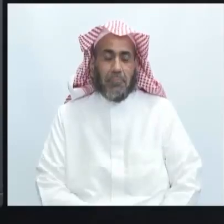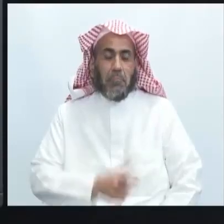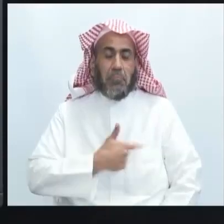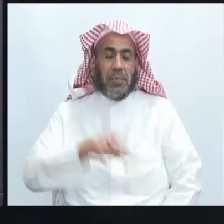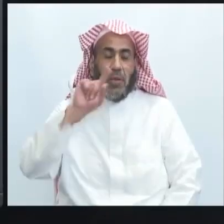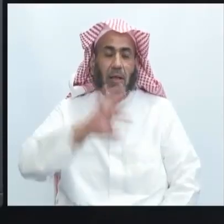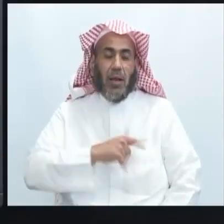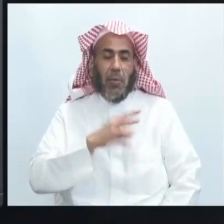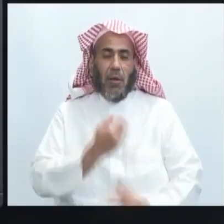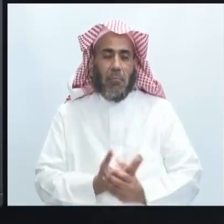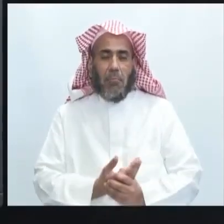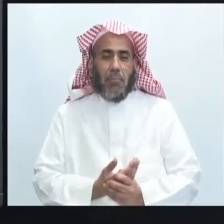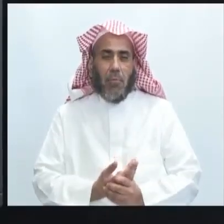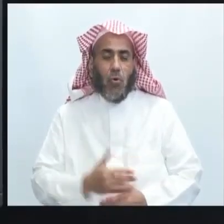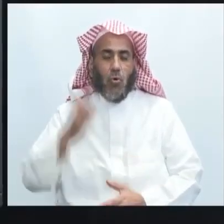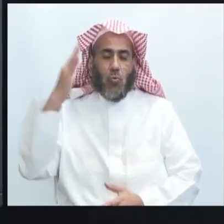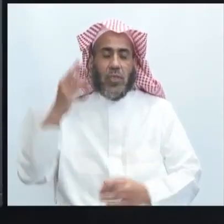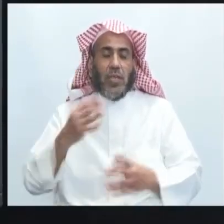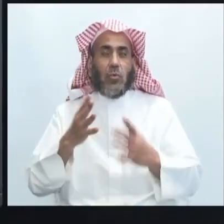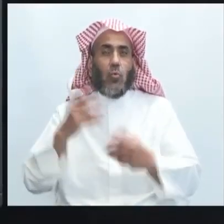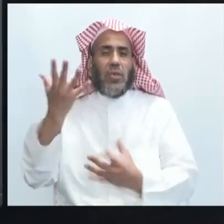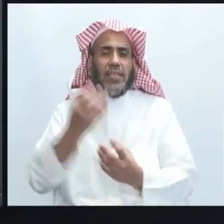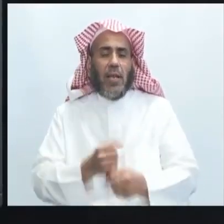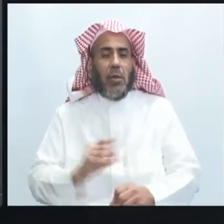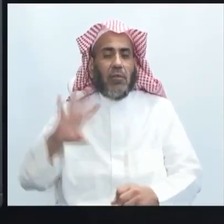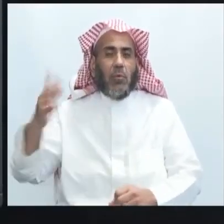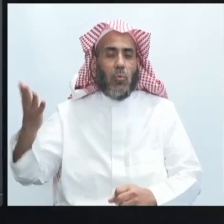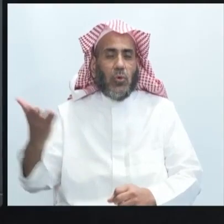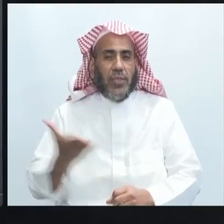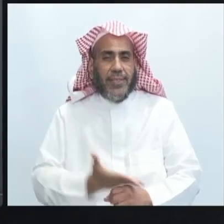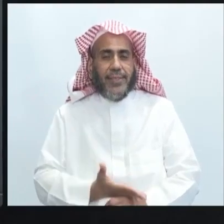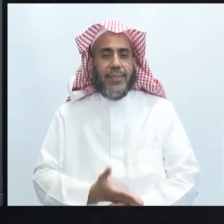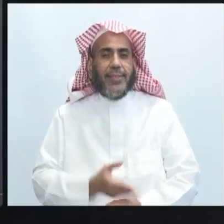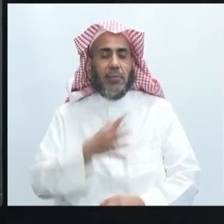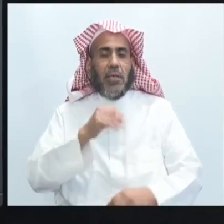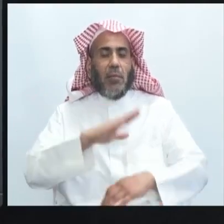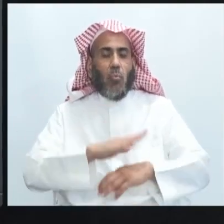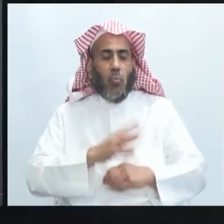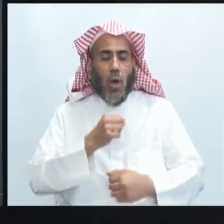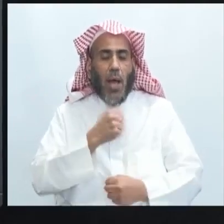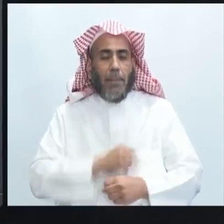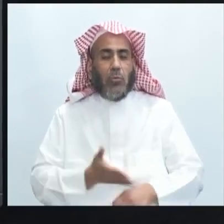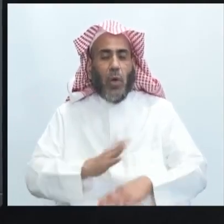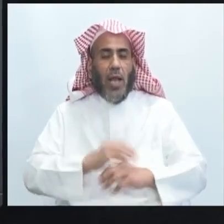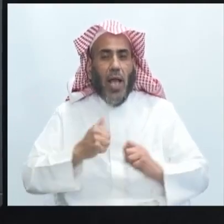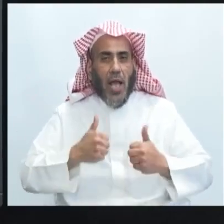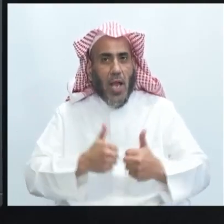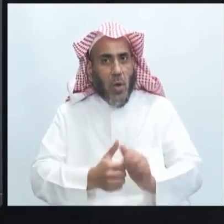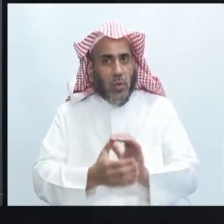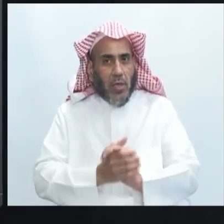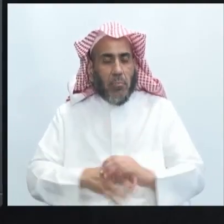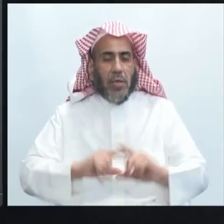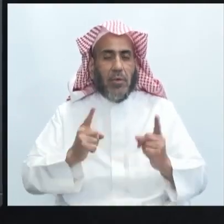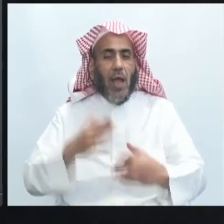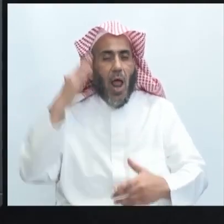بسم الله الرحمن الرحيم والصلاه والسلام على اشرف الانبياء والمرسلين نبينا محمد وعلى اله وصحبه